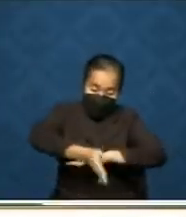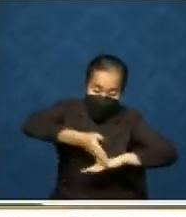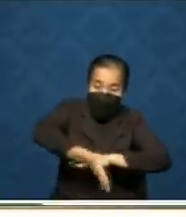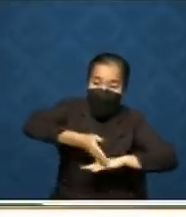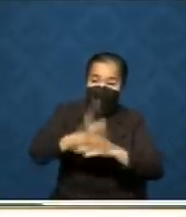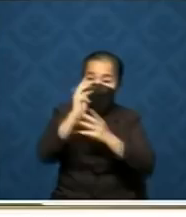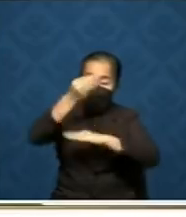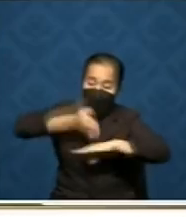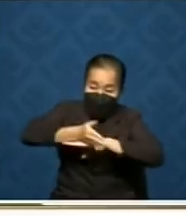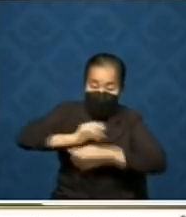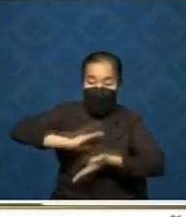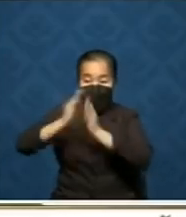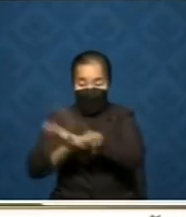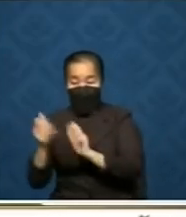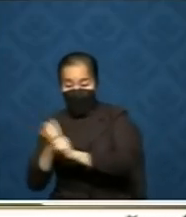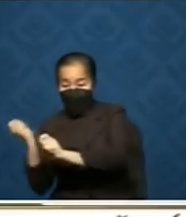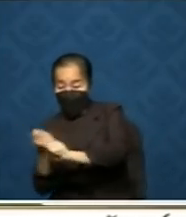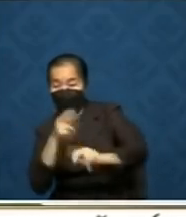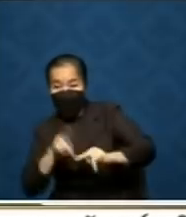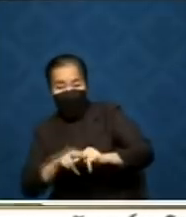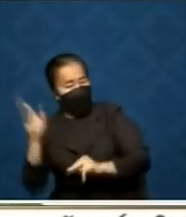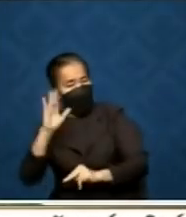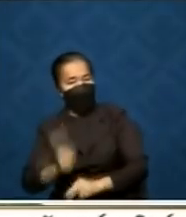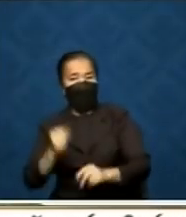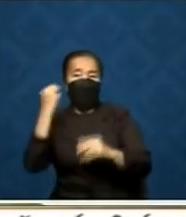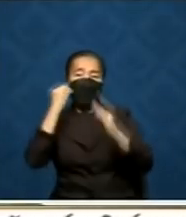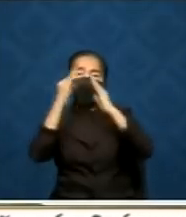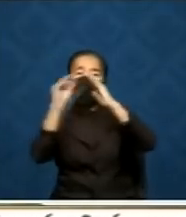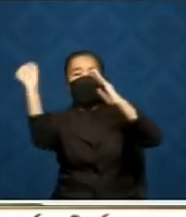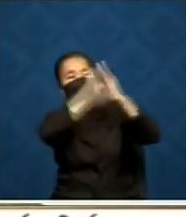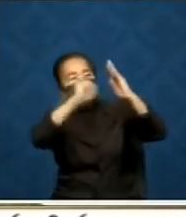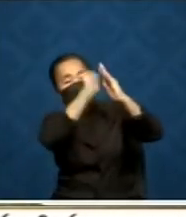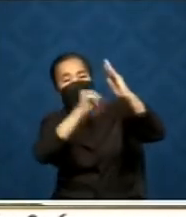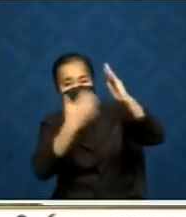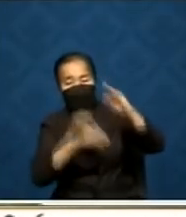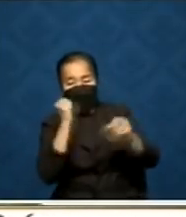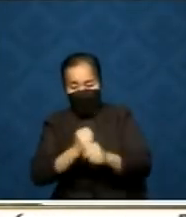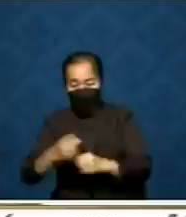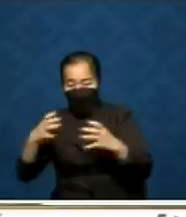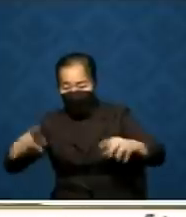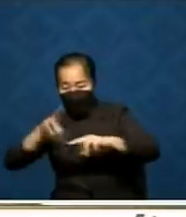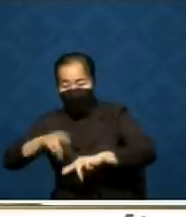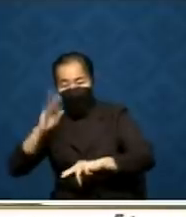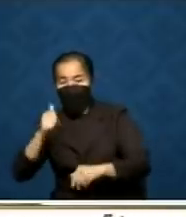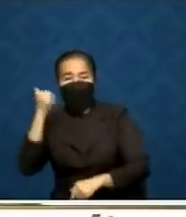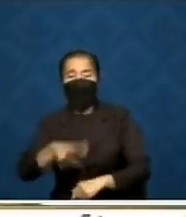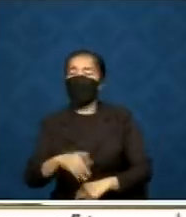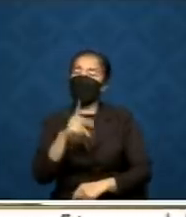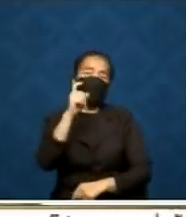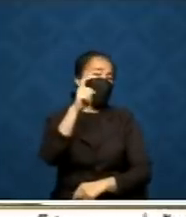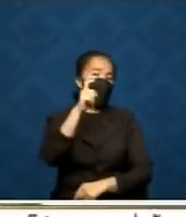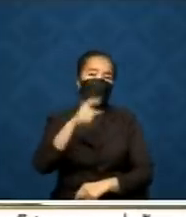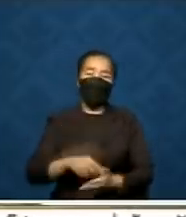เฟอร์นิเจอร์ได้นะมีช่างทำบ้านไม่ใช่ว่ากับช่างเฟอร์นิเจอร์คนละอย่างหรือคนเป็นช่างเฟอร์นิเจอร์มาให้สร้างบ้านทั้งหลังมันช่างไม่ได้นะ